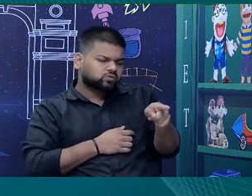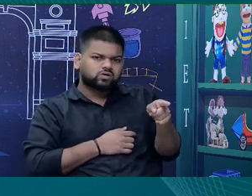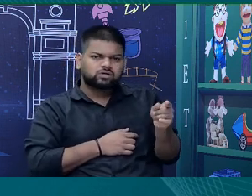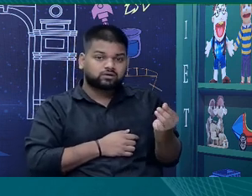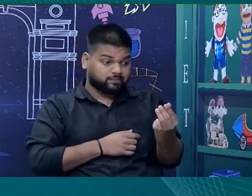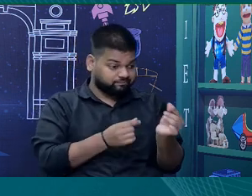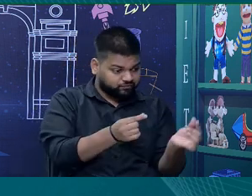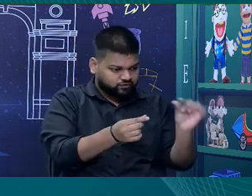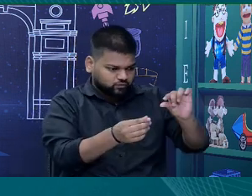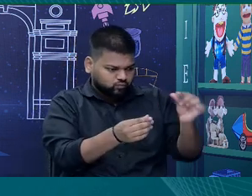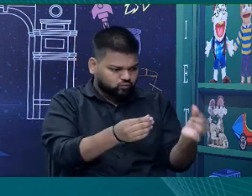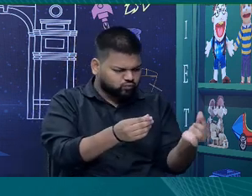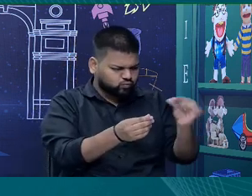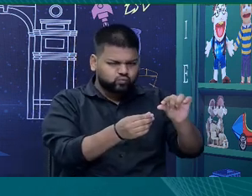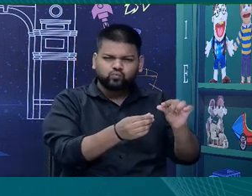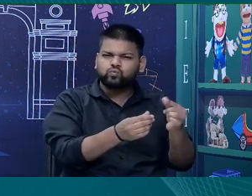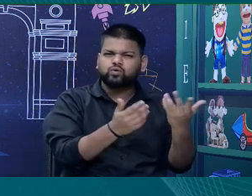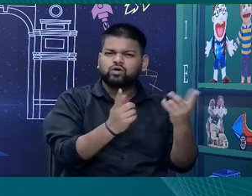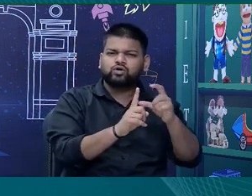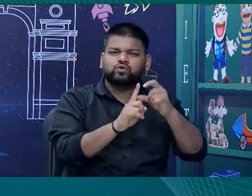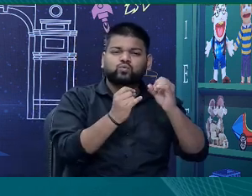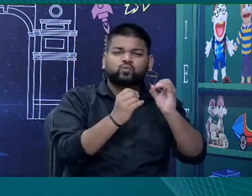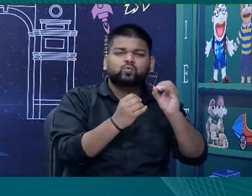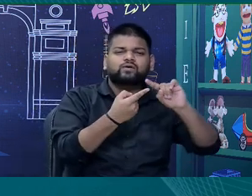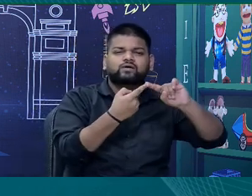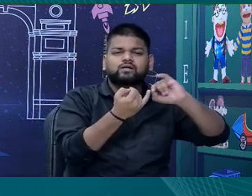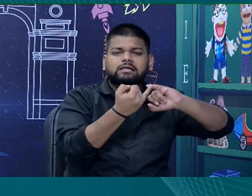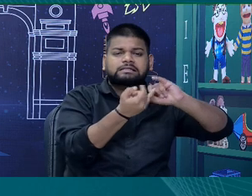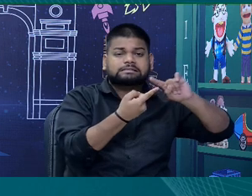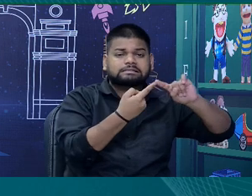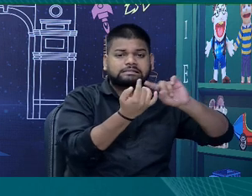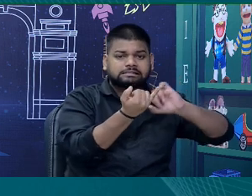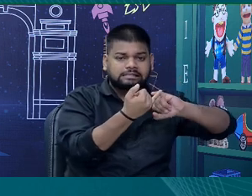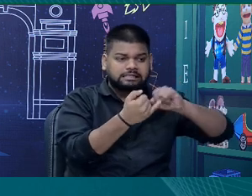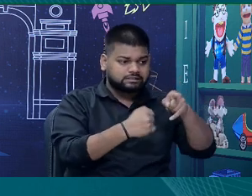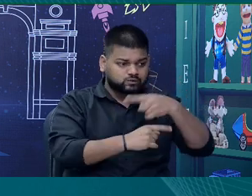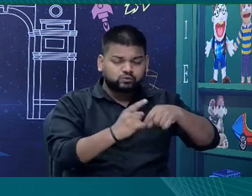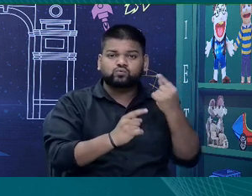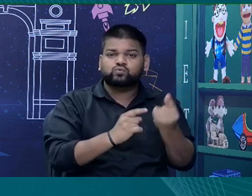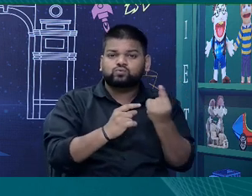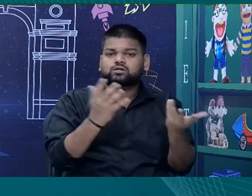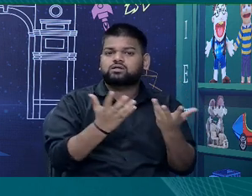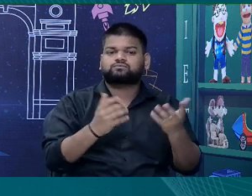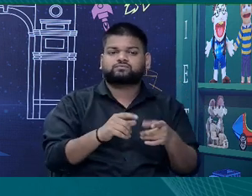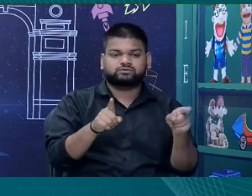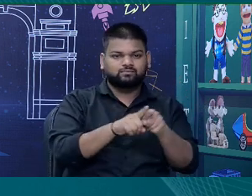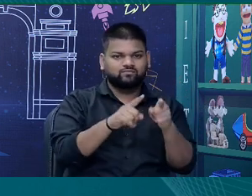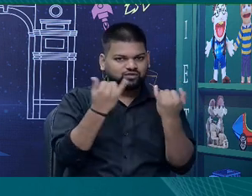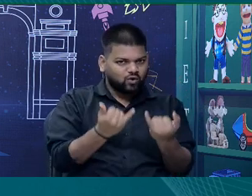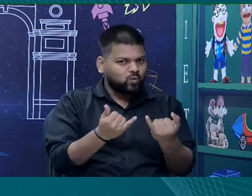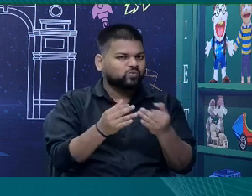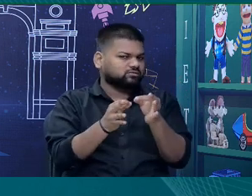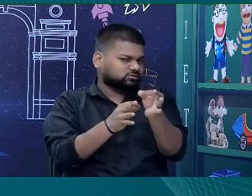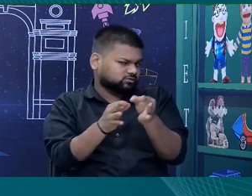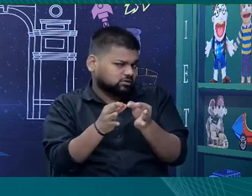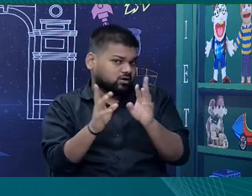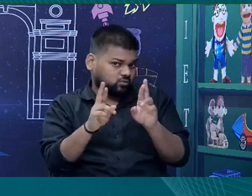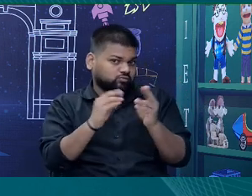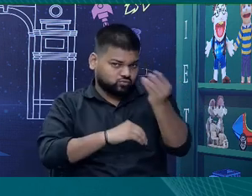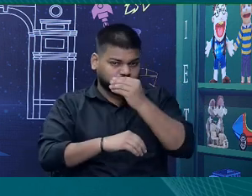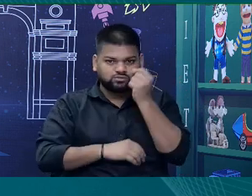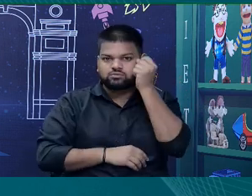एडमिनिस्ट्रेटर करना है अब क्योंकि हम इसके इंर्पोटेंस को समझ गए हैं तो हम अपने टॉपिक की तरफ बढ़ते हैं और पहले कॉन्सेप्ट